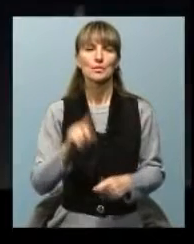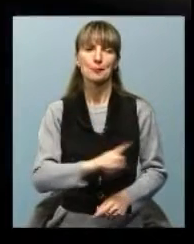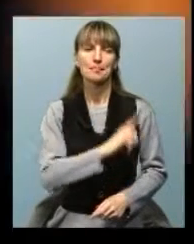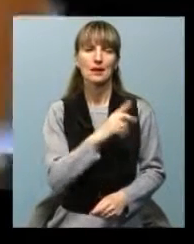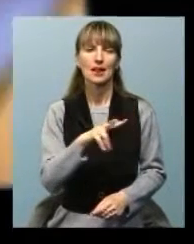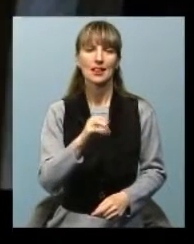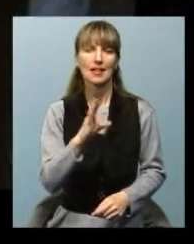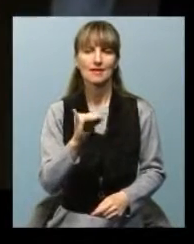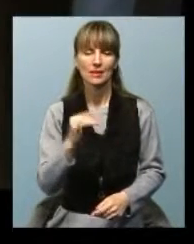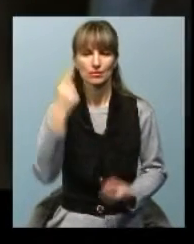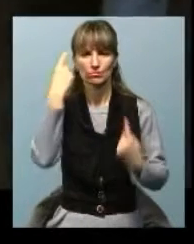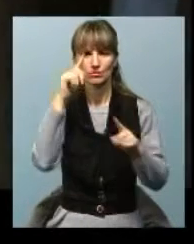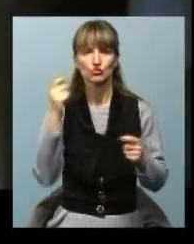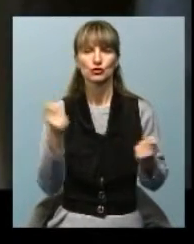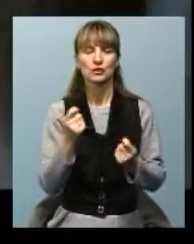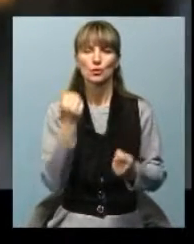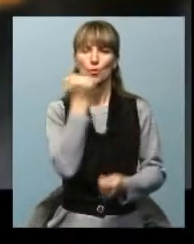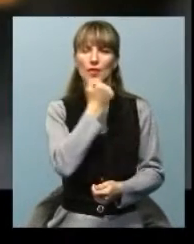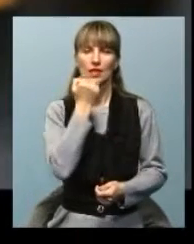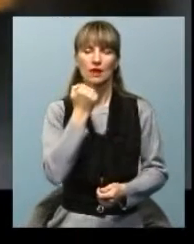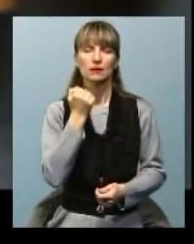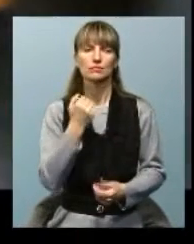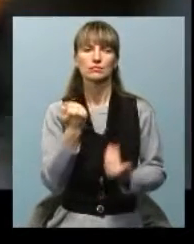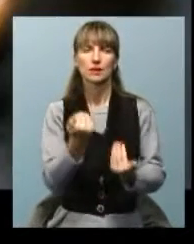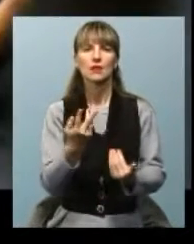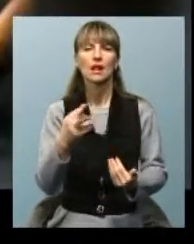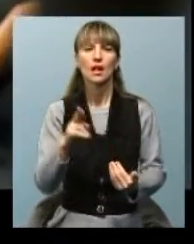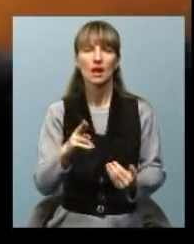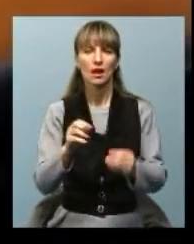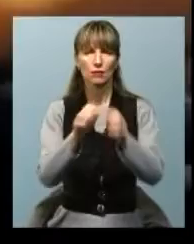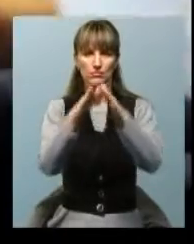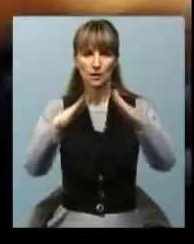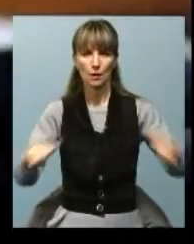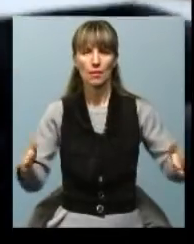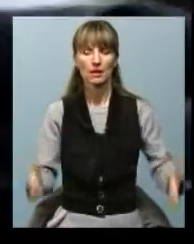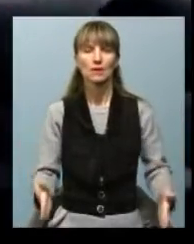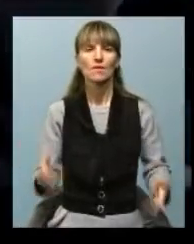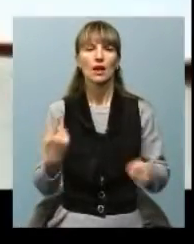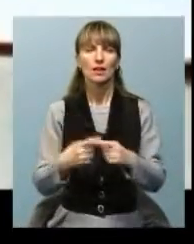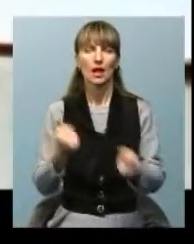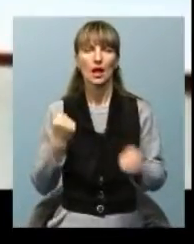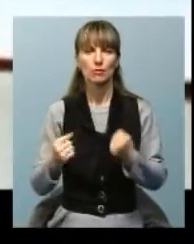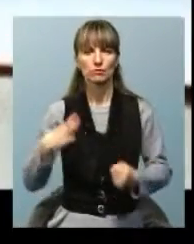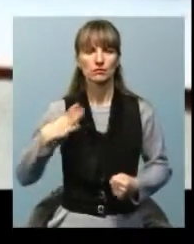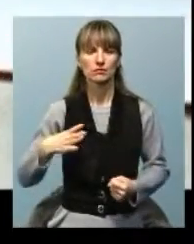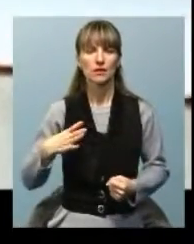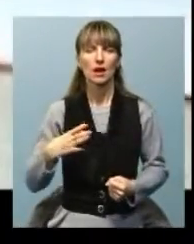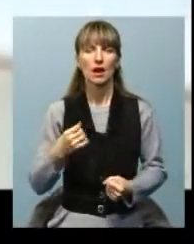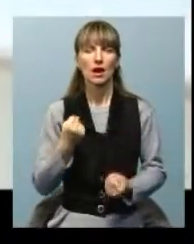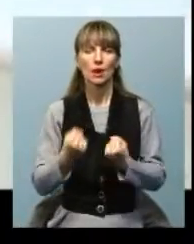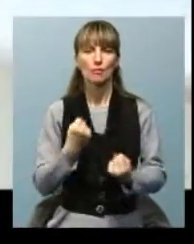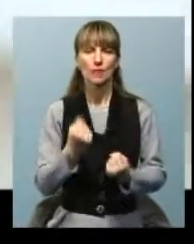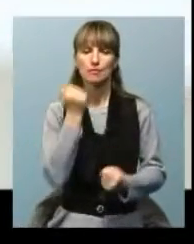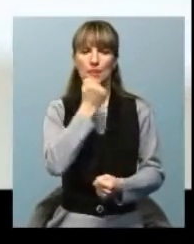майстер Леві вигадав шити штани із тканини, призначеної для наметів та тентів, а це міцний та витривалий матеріал.